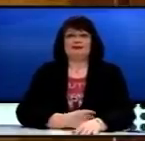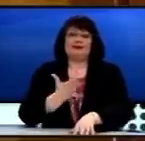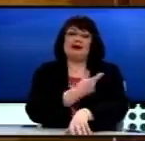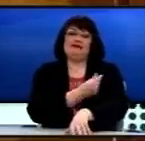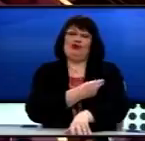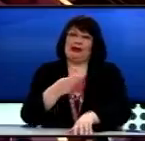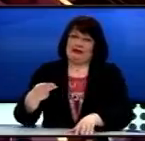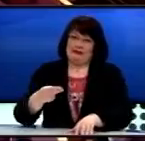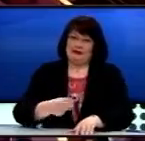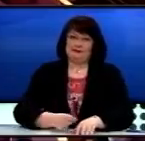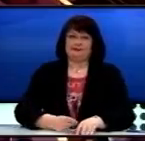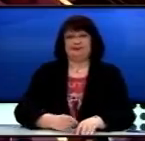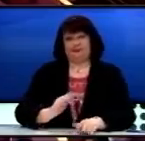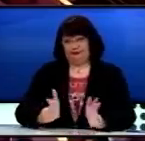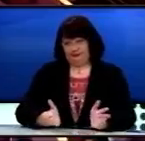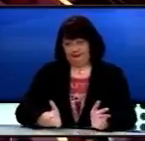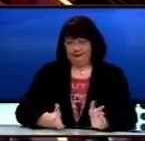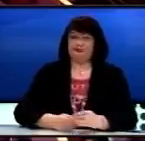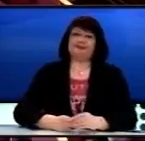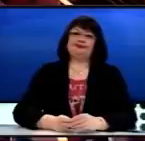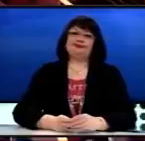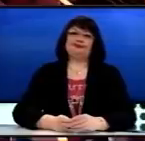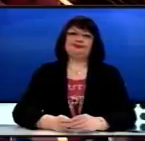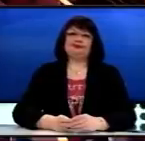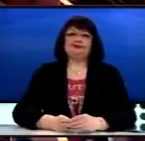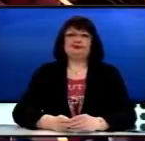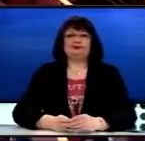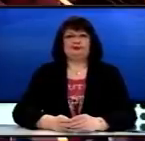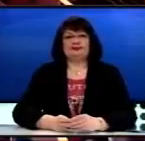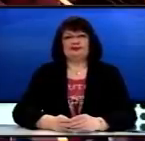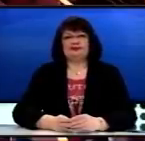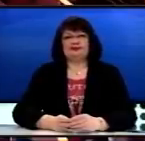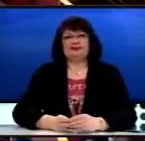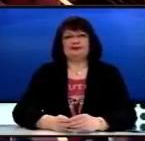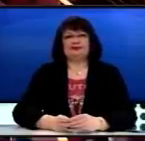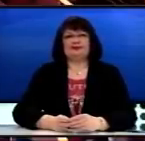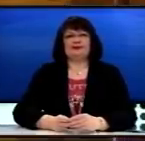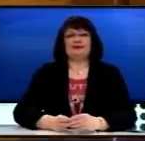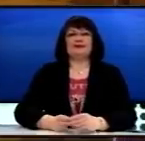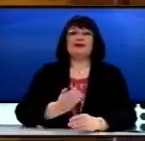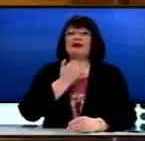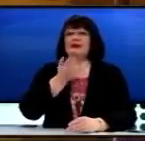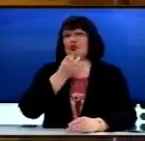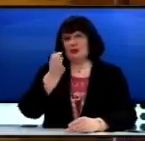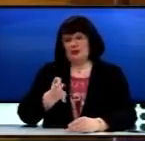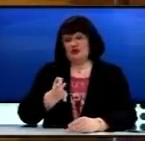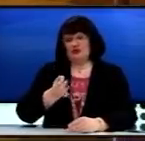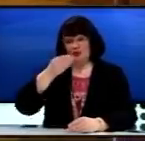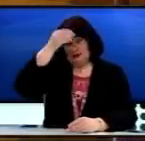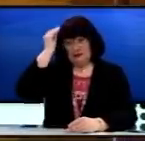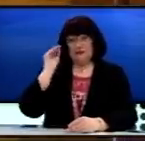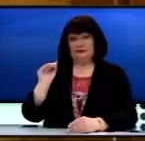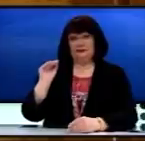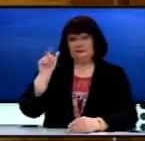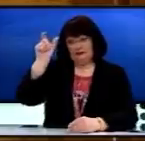εμβόλια. Κοιτάξτε, εδώ πέρα δεν μπορώ να μην θυμίσω, κύριε Τσίπρα, στο θέμα των εμβολίων, έχετε